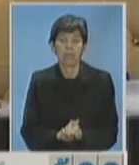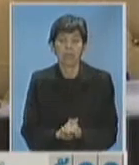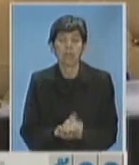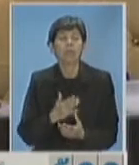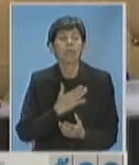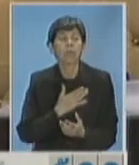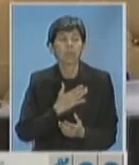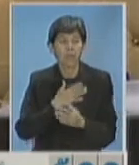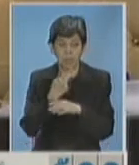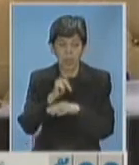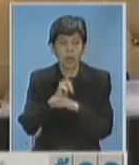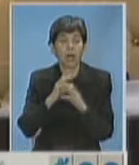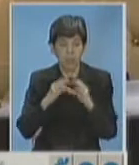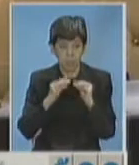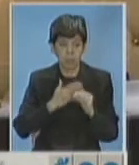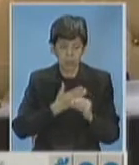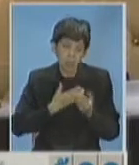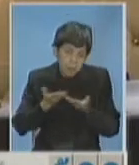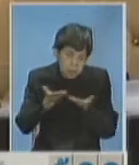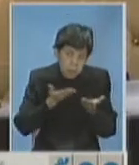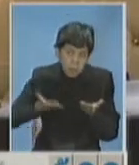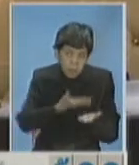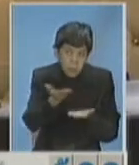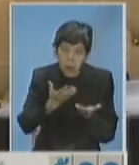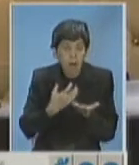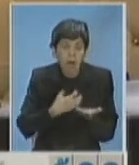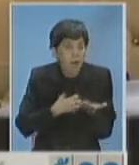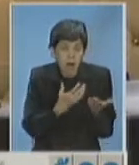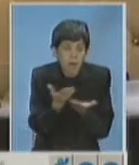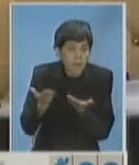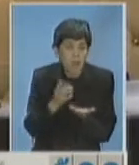ผมในฐานะประธานที่ประชุมครับก็ต้องหารือสมาชิกจะเอายังไง